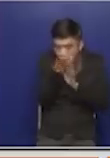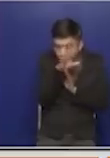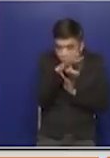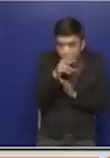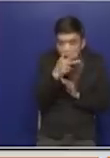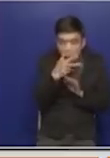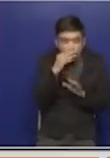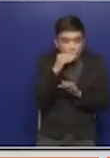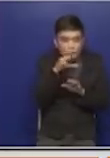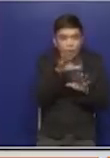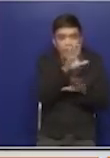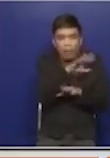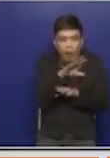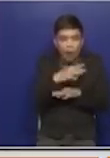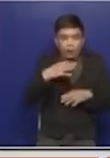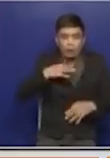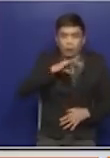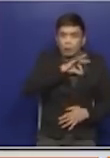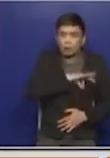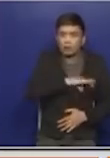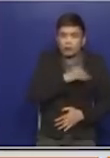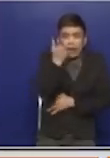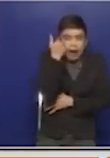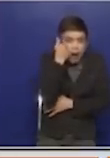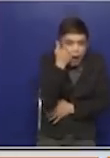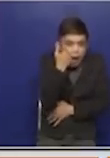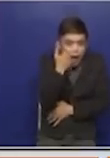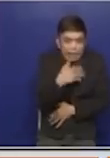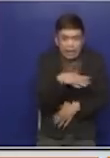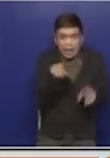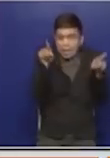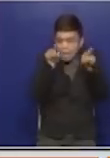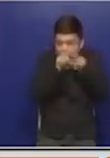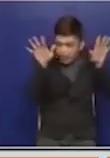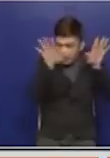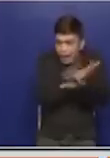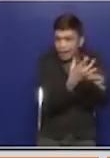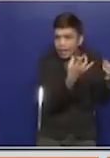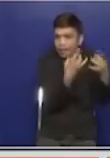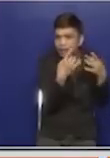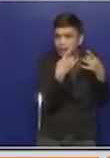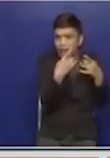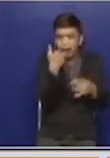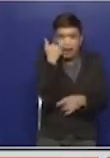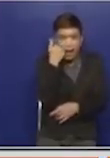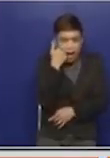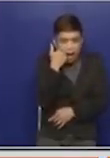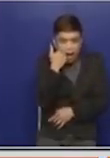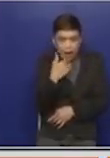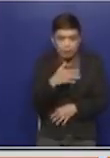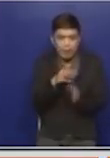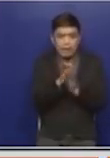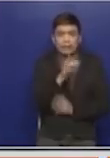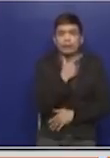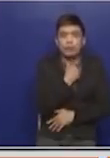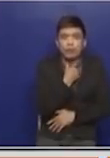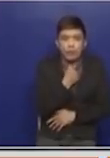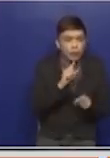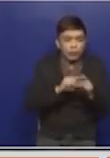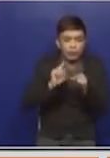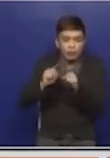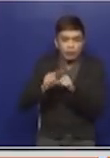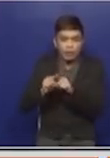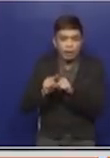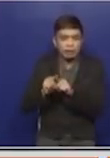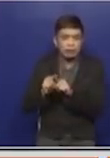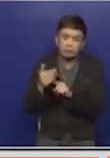เป็นเหตุให้เดือดร้อนรำคาญอับอายหรือถูกเหยียดหยามและรวมถึงการติดตามรังควานหรือการกระทำอื่นใดที่วิสั